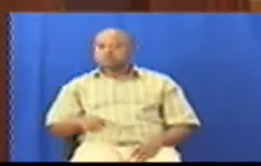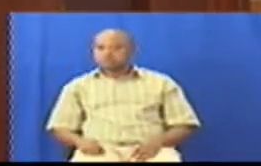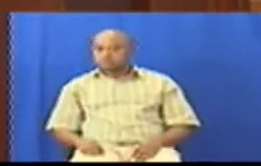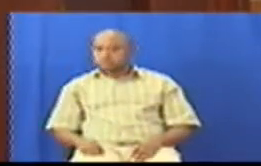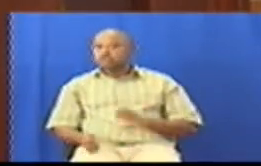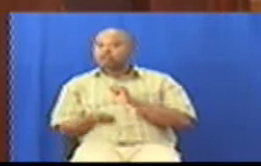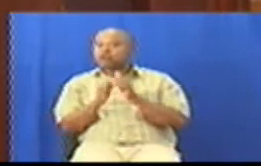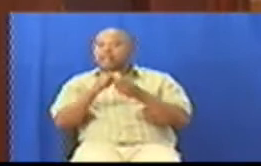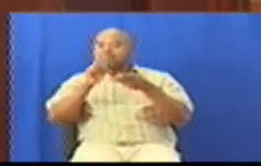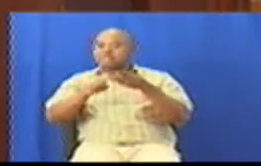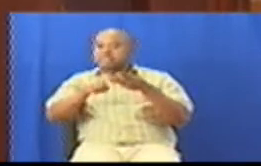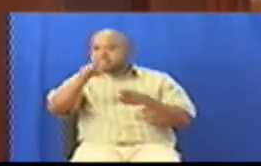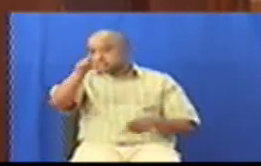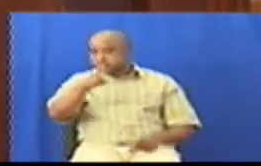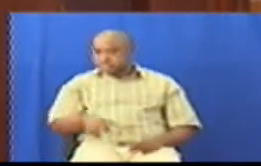Mheshimiwa Spika.